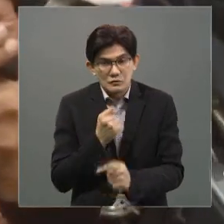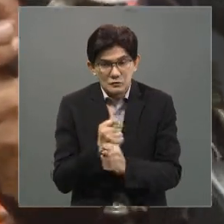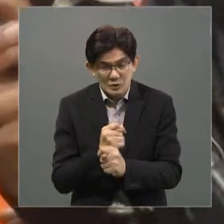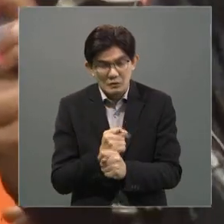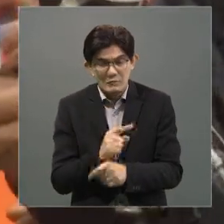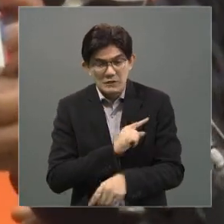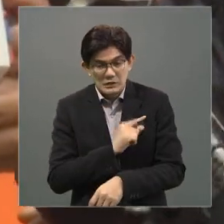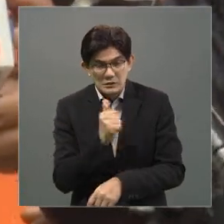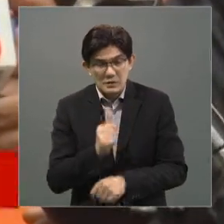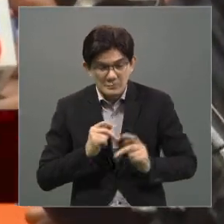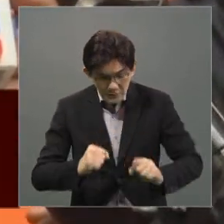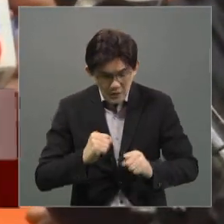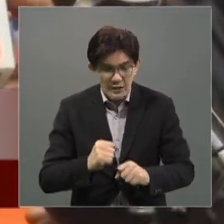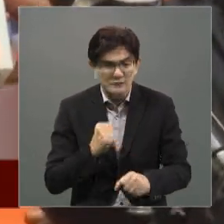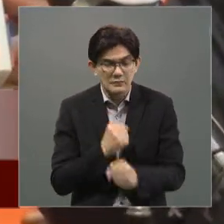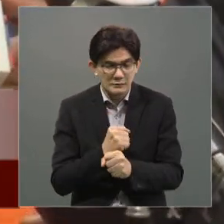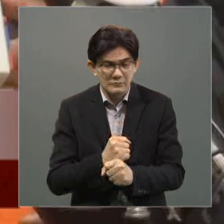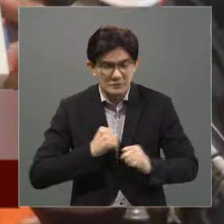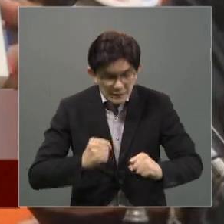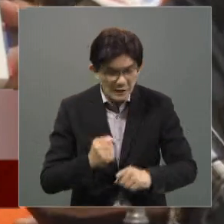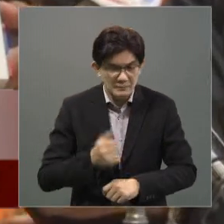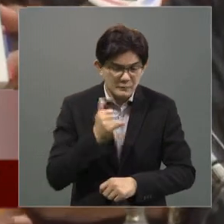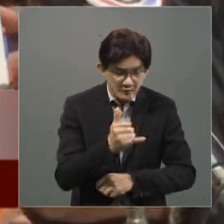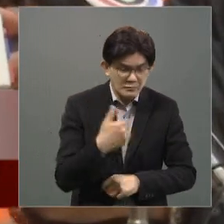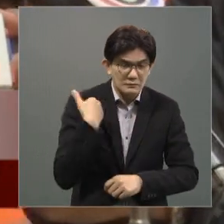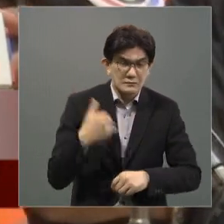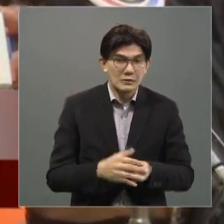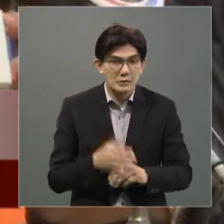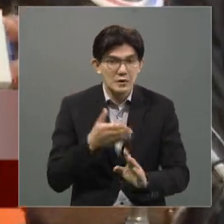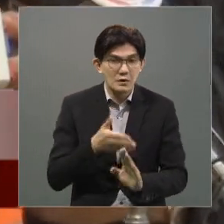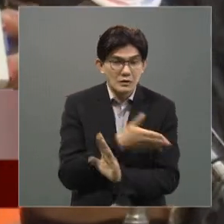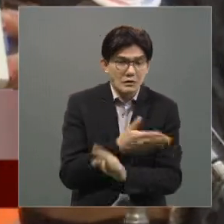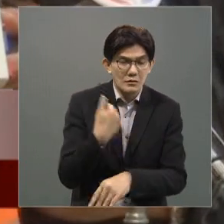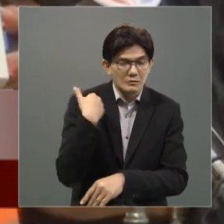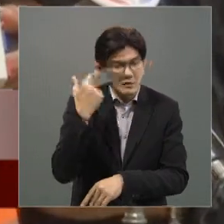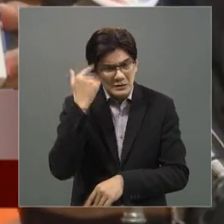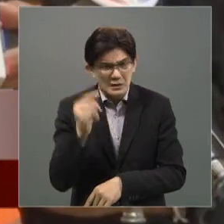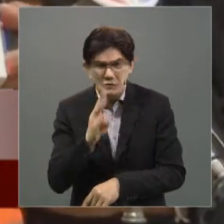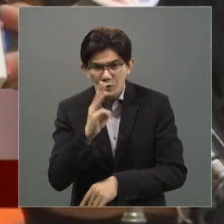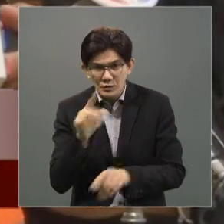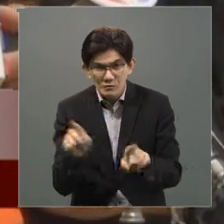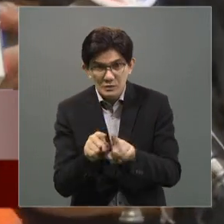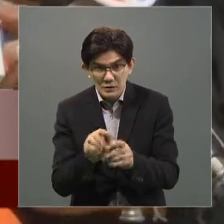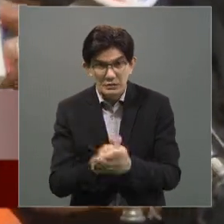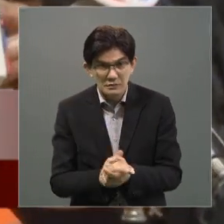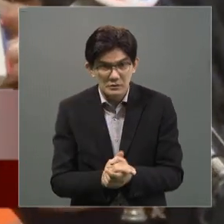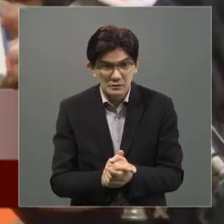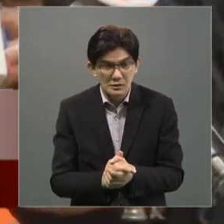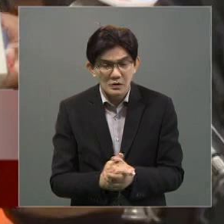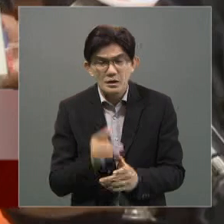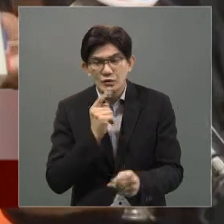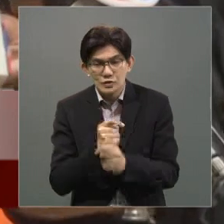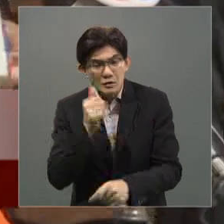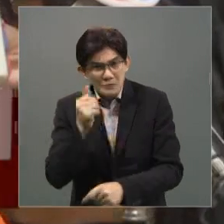ก็พยายามมาพยายามมาครับ ที่ผ่านมาเขาก็แบบมันมีข้อกล่าวหาว่าท่านจะตอบไม่ได้หรือเปล่